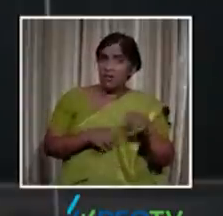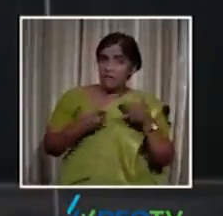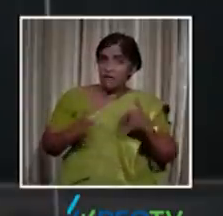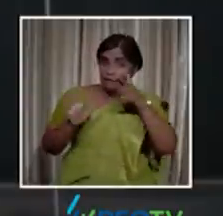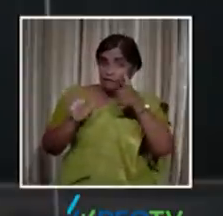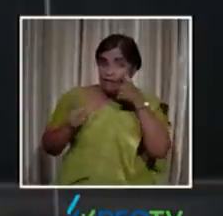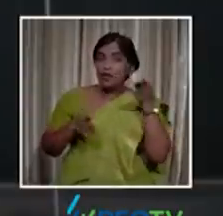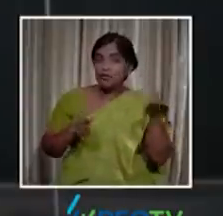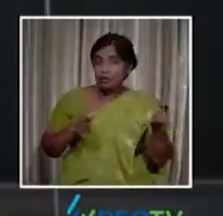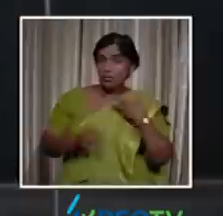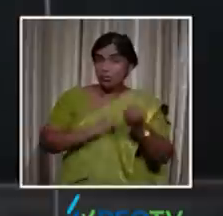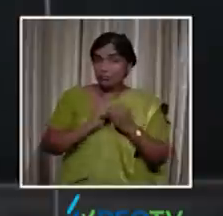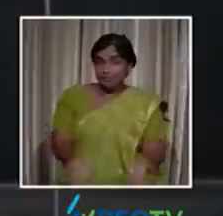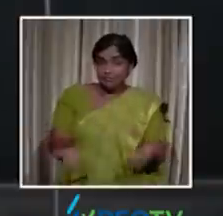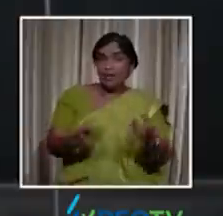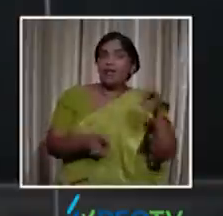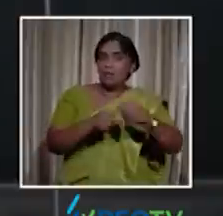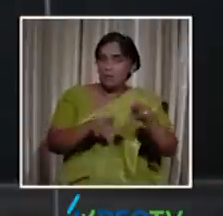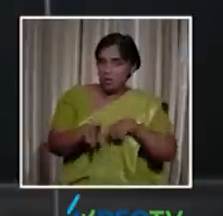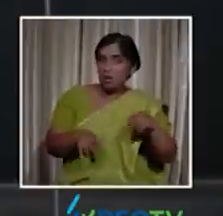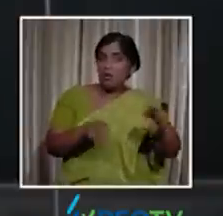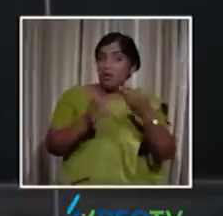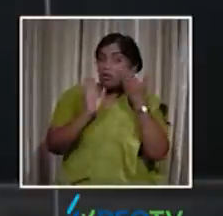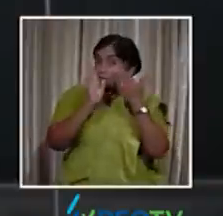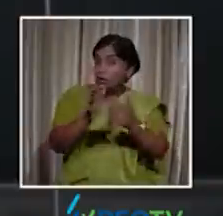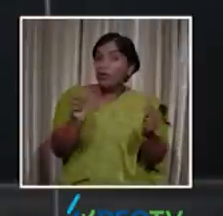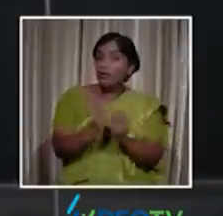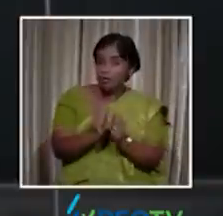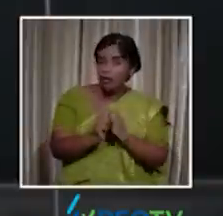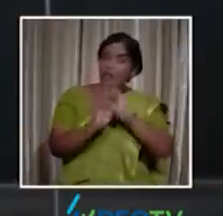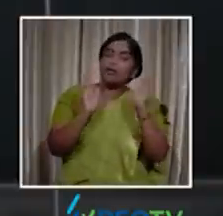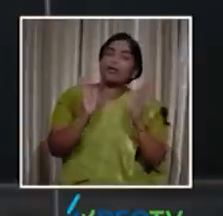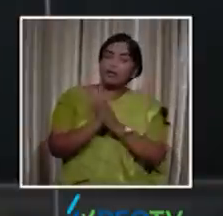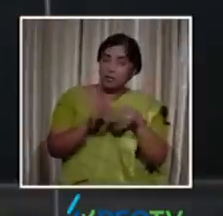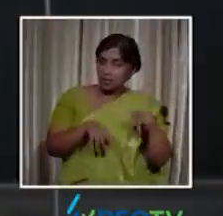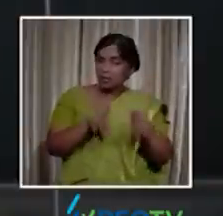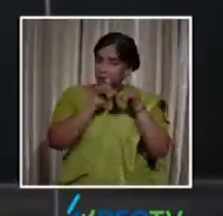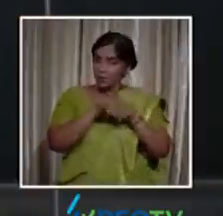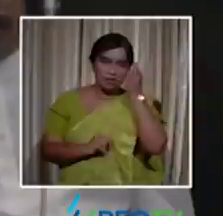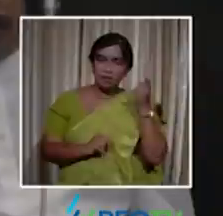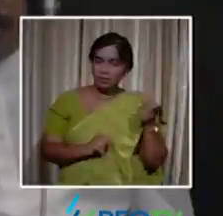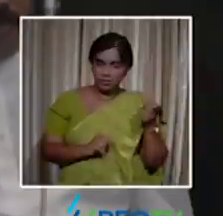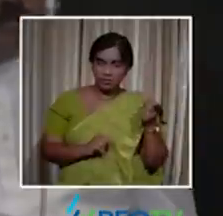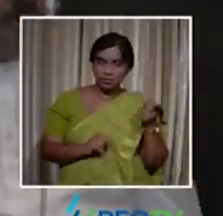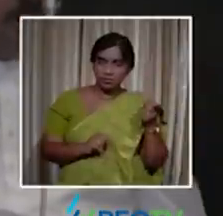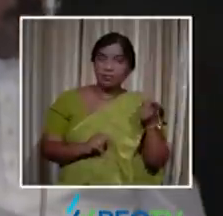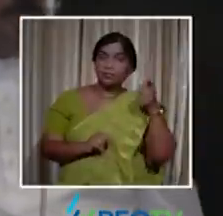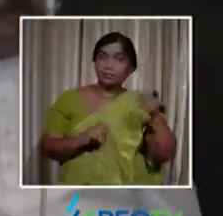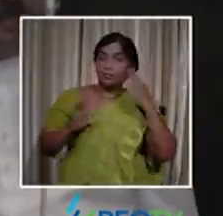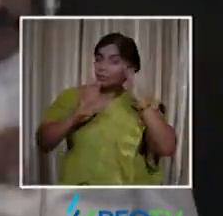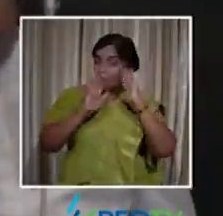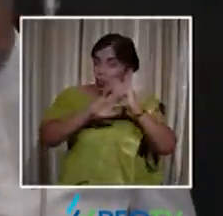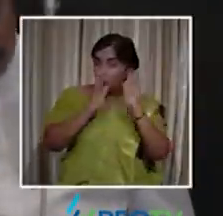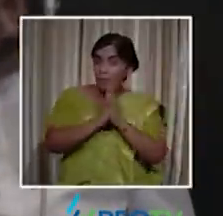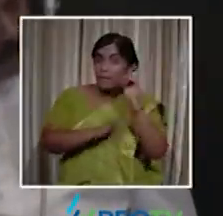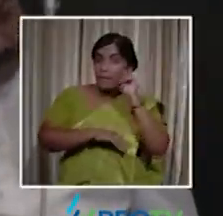පට තියෙනවා ඔවුන් ප්‍රකෝප කරපු විදිය. ඉතින් මේක කරලා පෙන්වන්න තමයි මේ සියල් දෙනාටම මේ විදියට එක විදියට සලකනවා කියලා. මේ සිද්ධිදාමේ